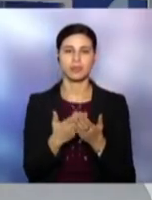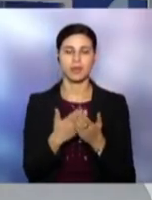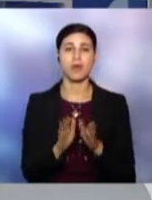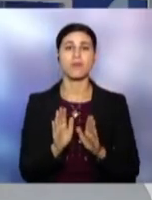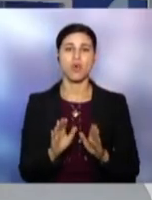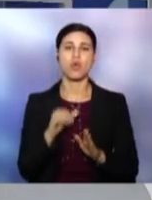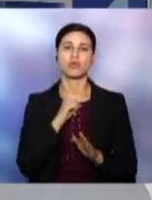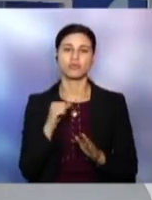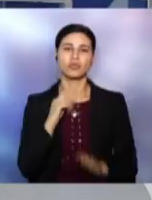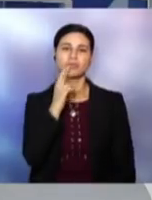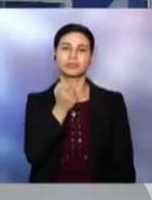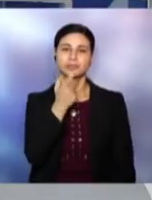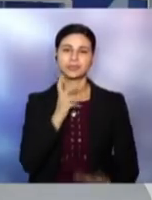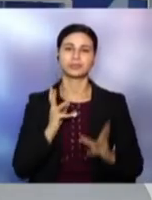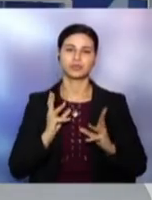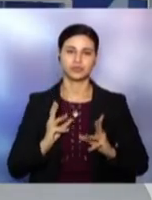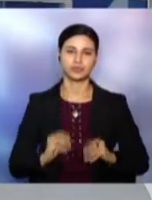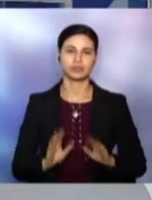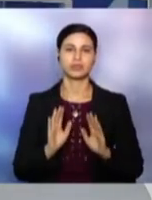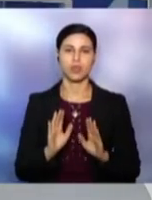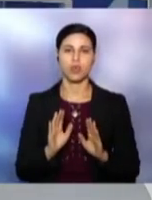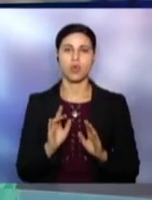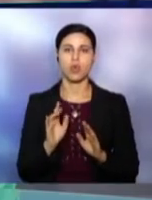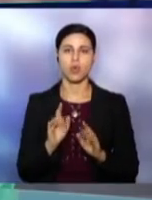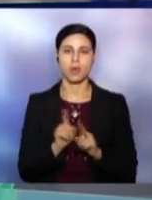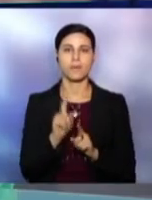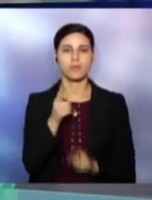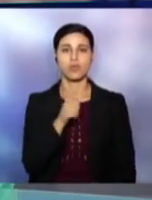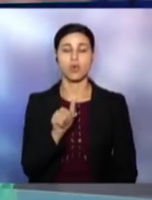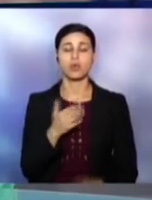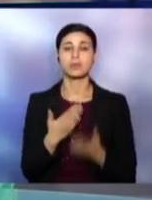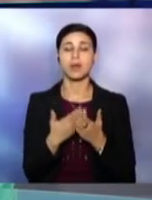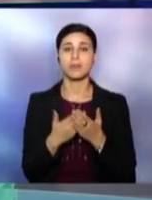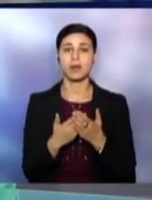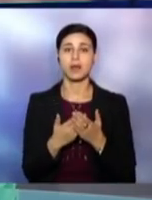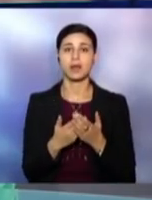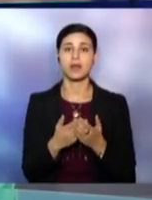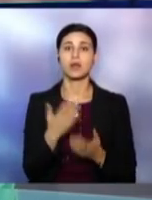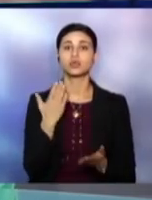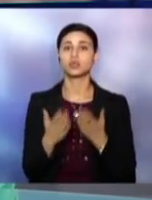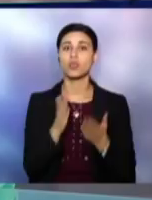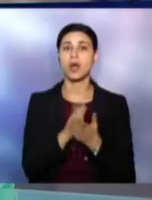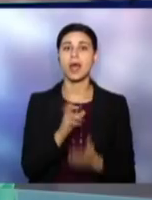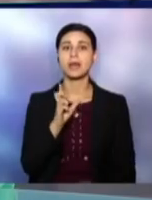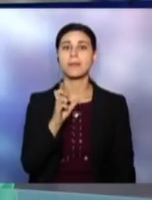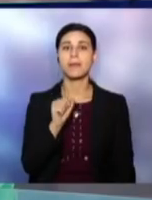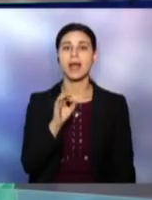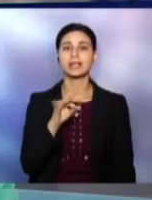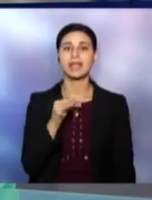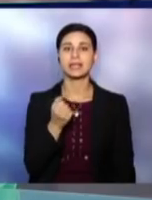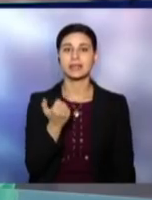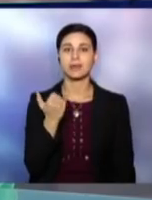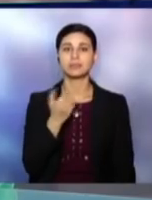მხოლოდ სიმპტომური საშუალებებით მშვენივრად უკუ განვითარდება. იმ შემთხვევაში თუ ჩვენ ვლაპარაკობთ ბაქტერიულ ნავთქვათ